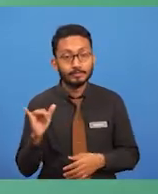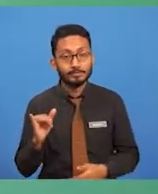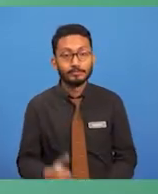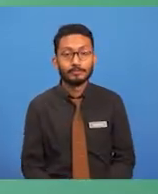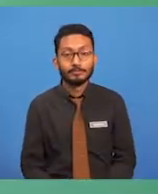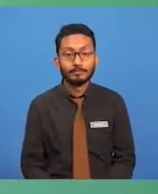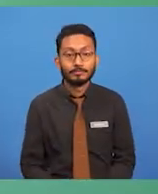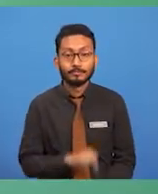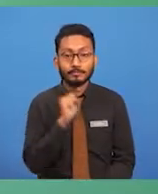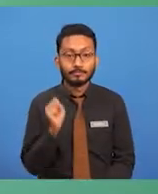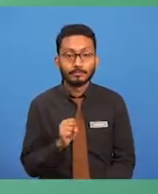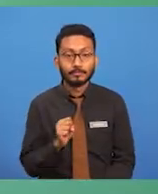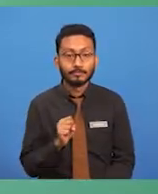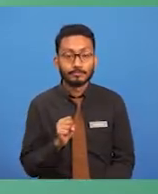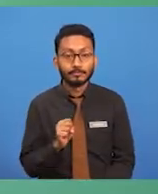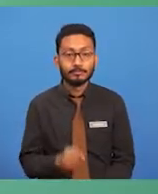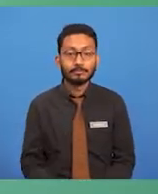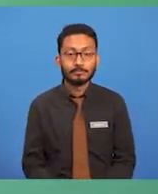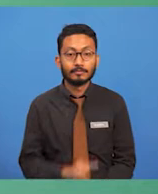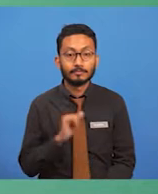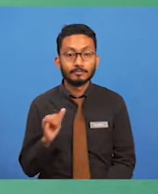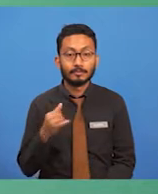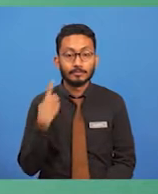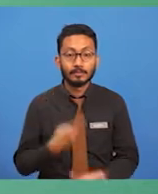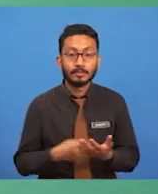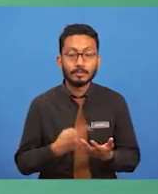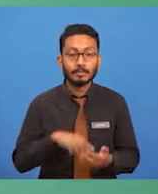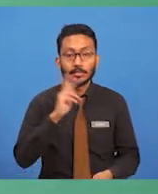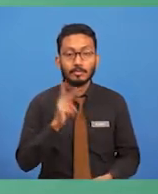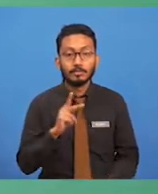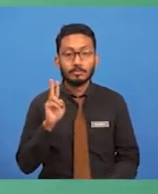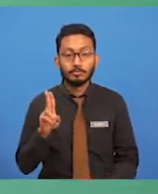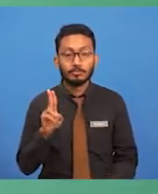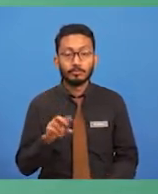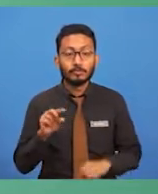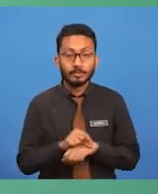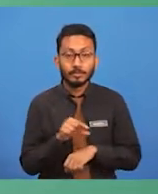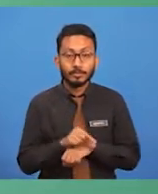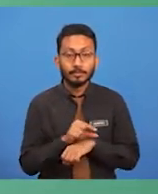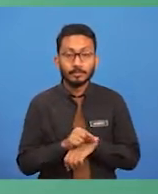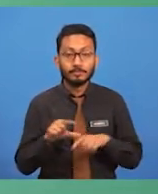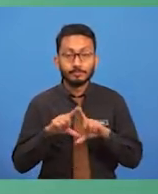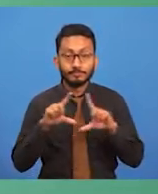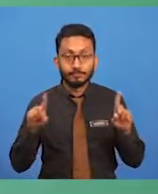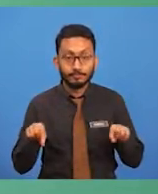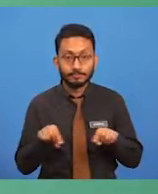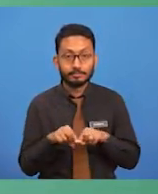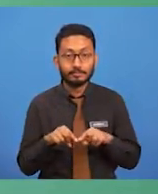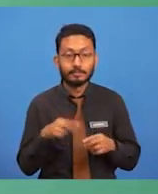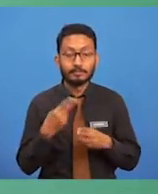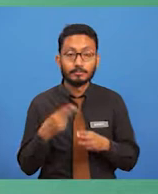Soalannya berbunyi begini. Apakah kegunaan kad nama?